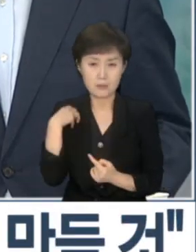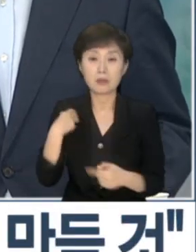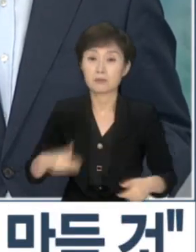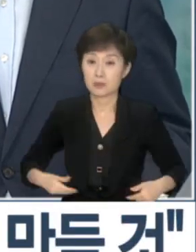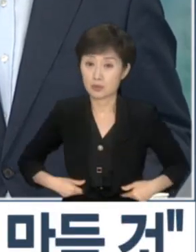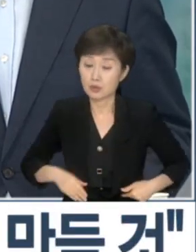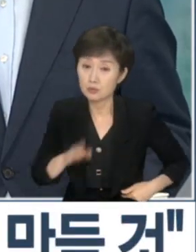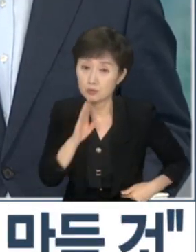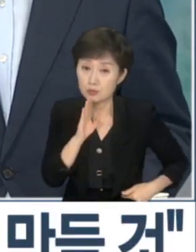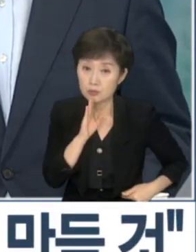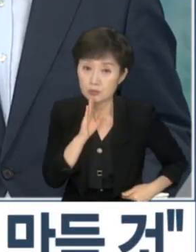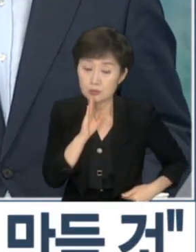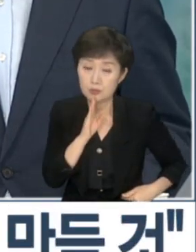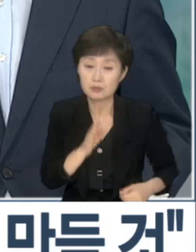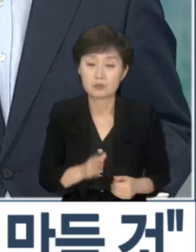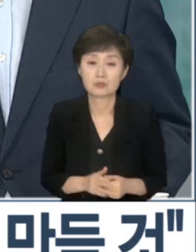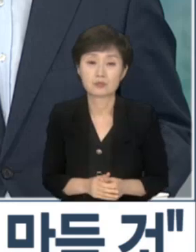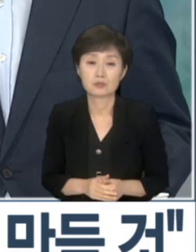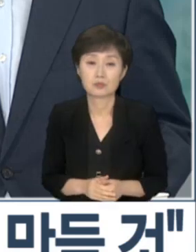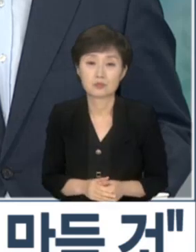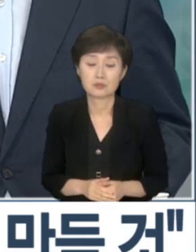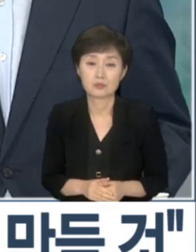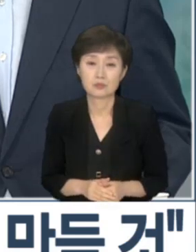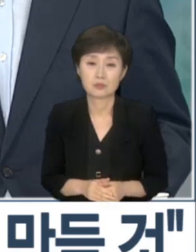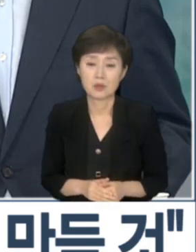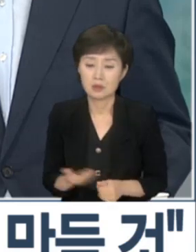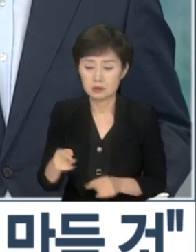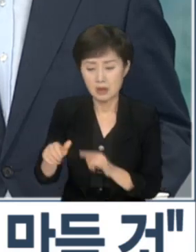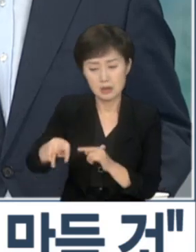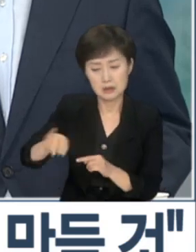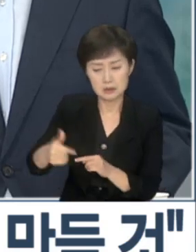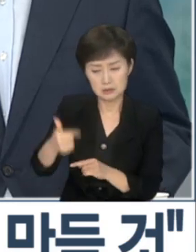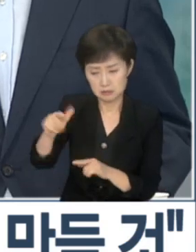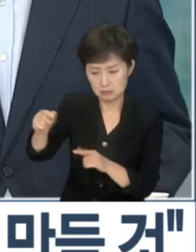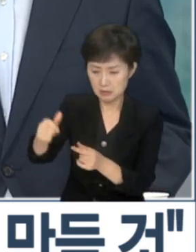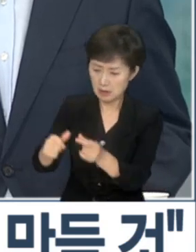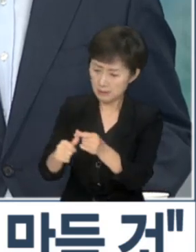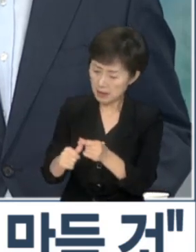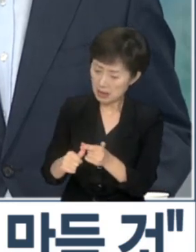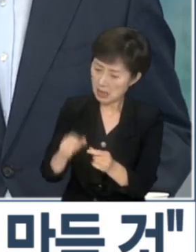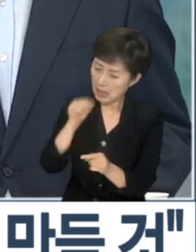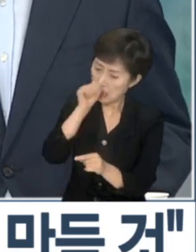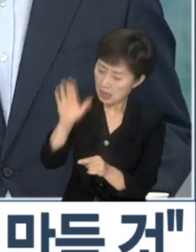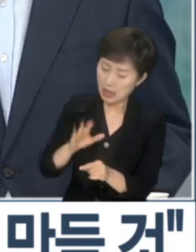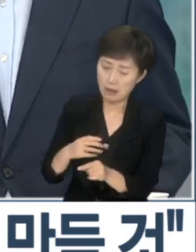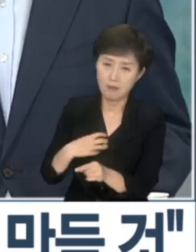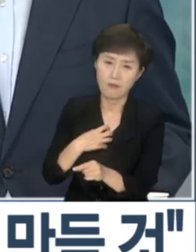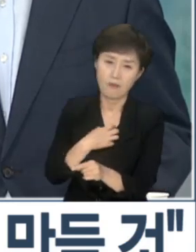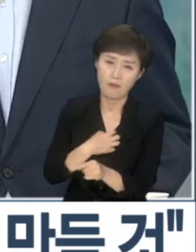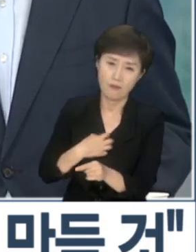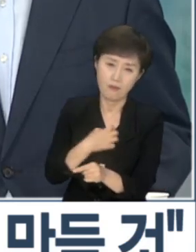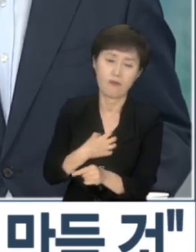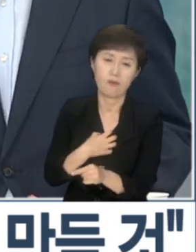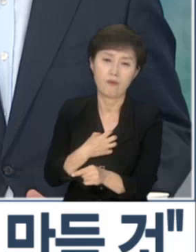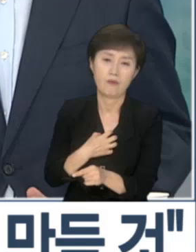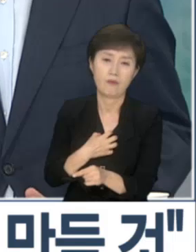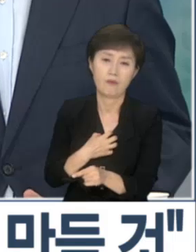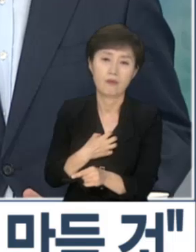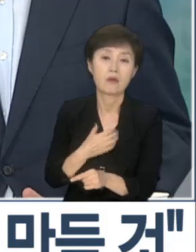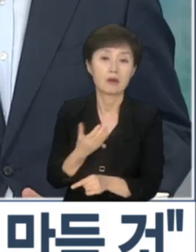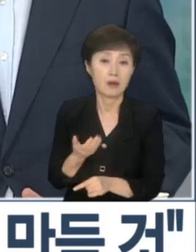가장 큰 영향력을 발휘할 수 있는 장관 자리에 앉는다라는 것에 대해서는 정말 많은 국민들이 걱정할 것이라고 봅니다 하지만